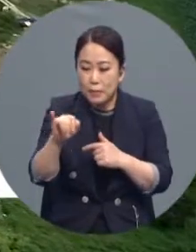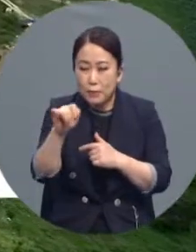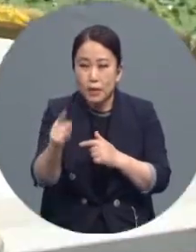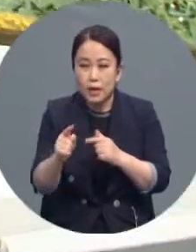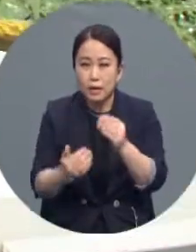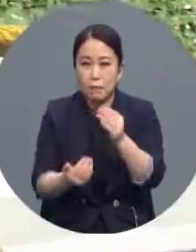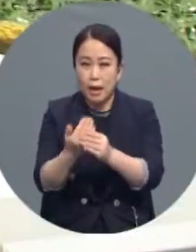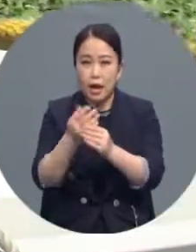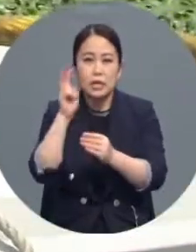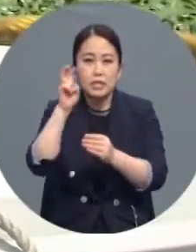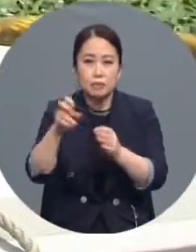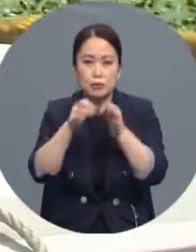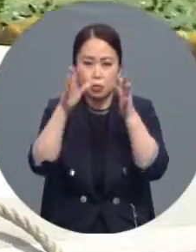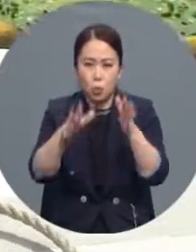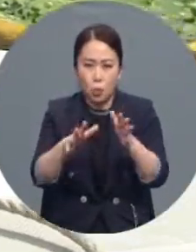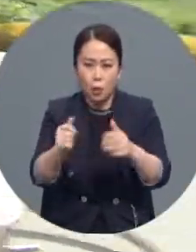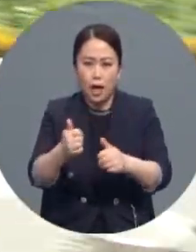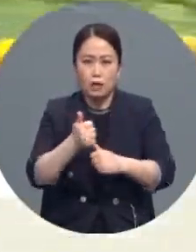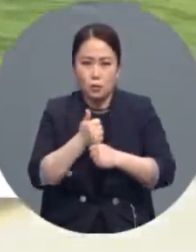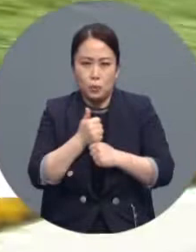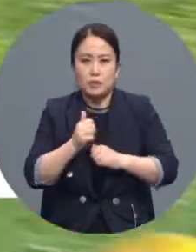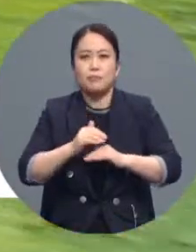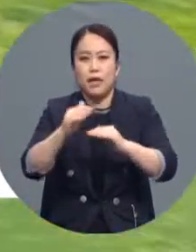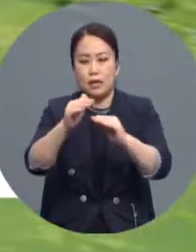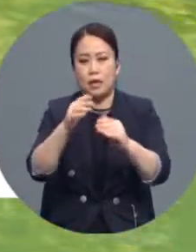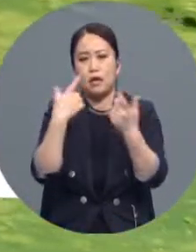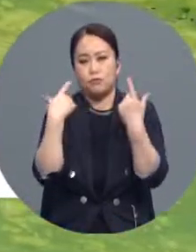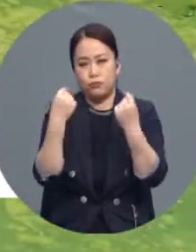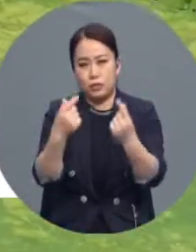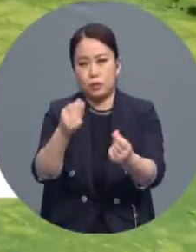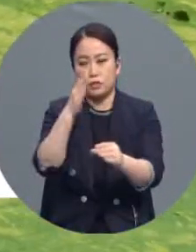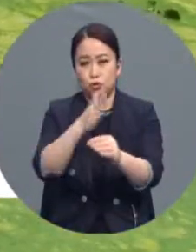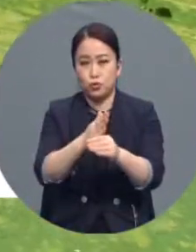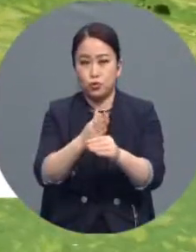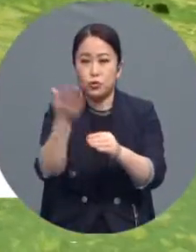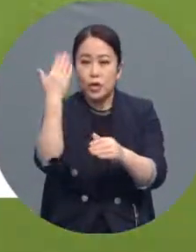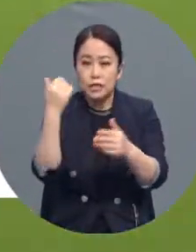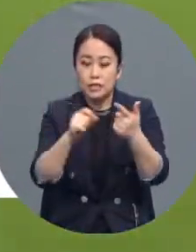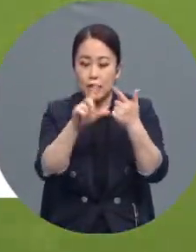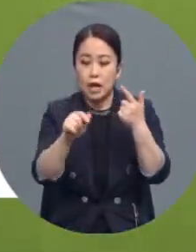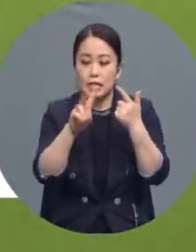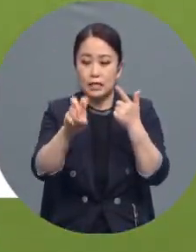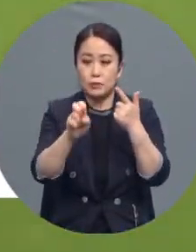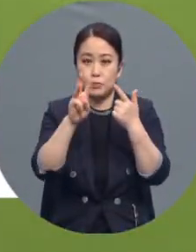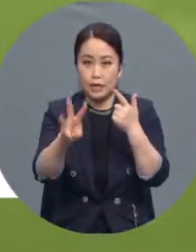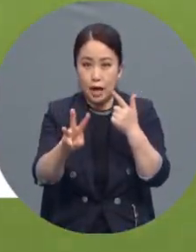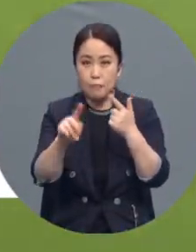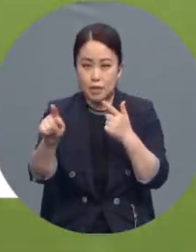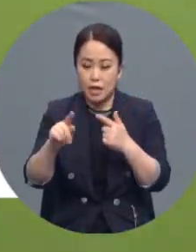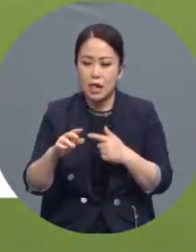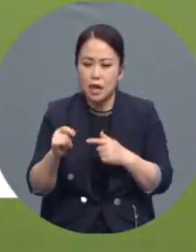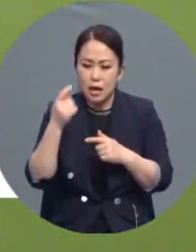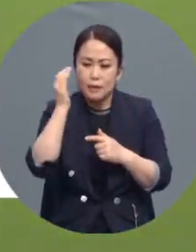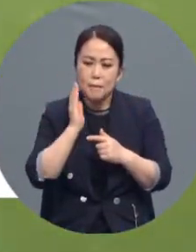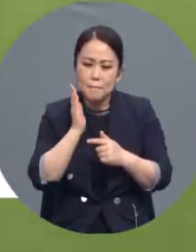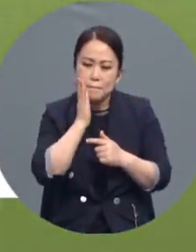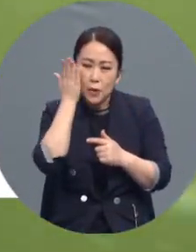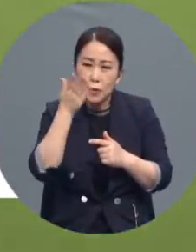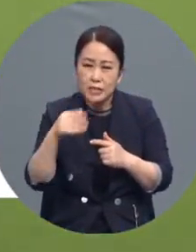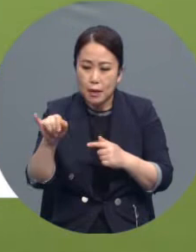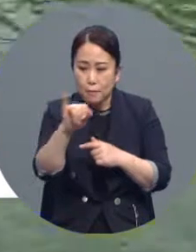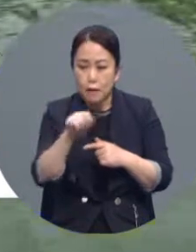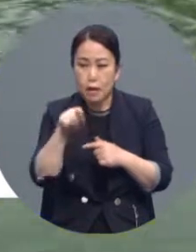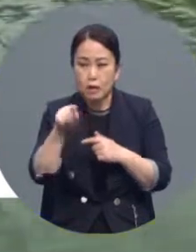있습니다. 부산시 상수도 사업본부에 따르면 지난달 23일 물금 메리지점의 조류 경보가 관심